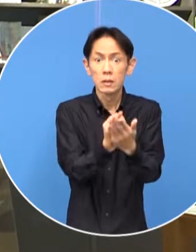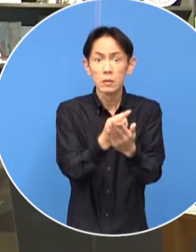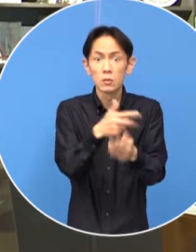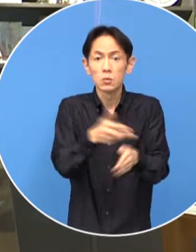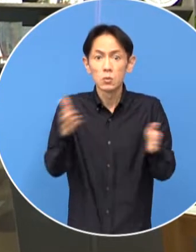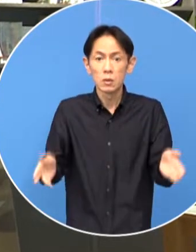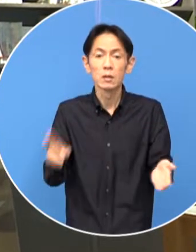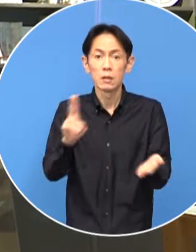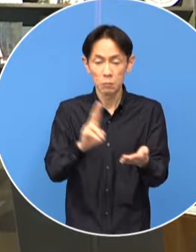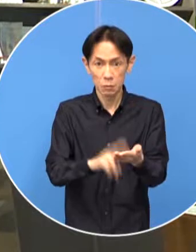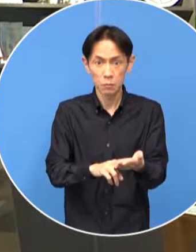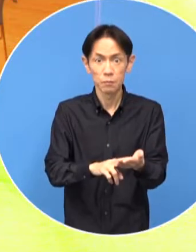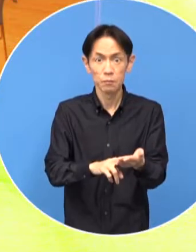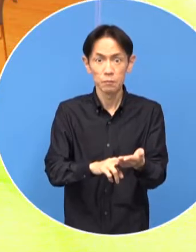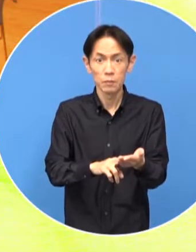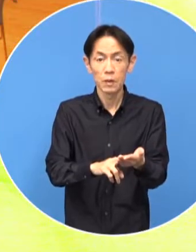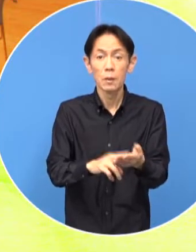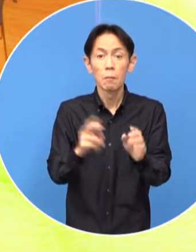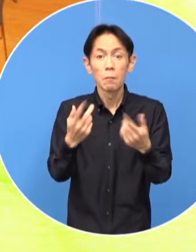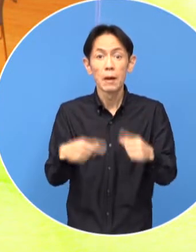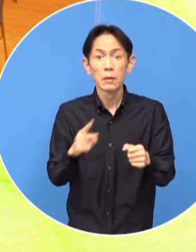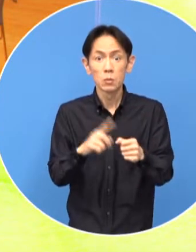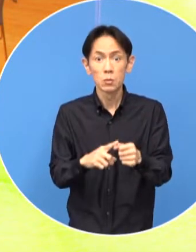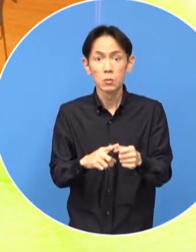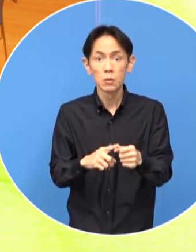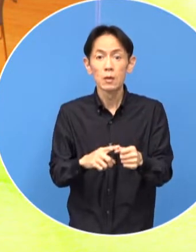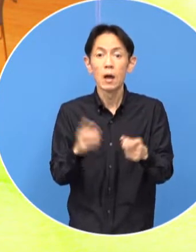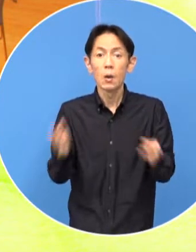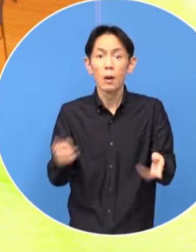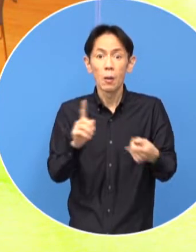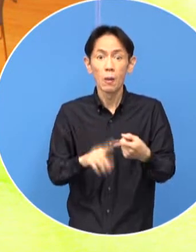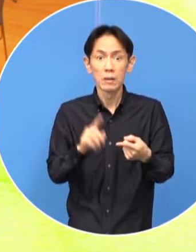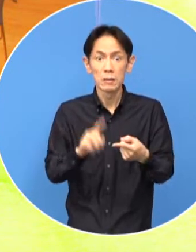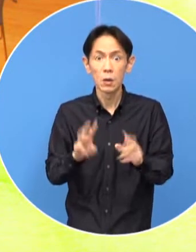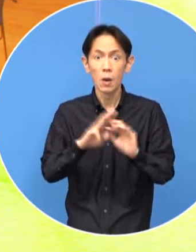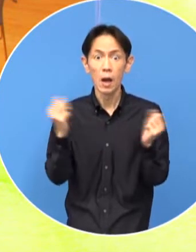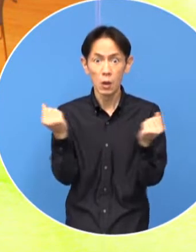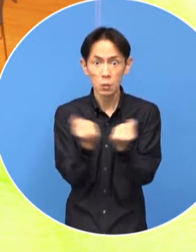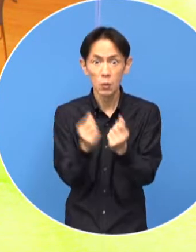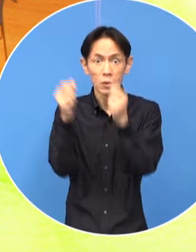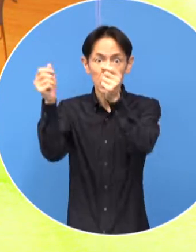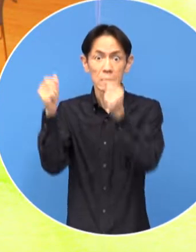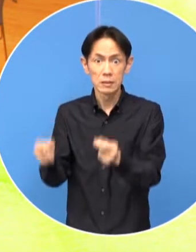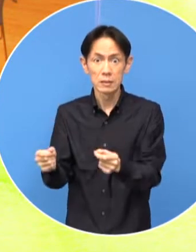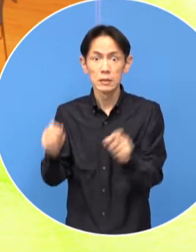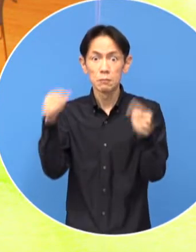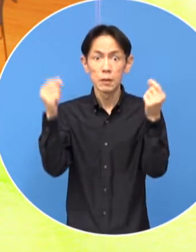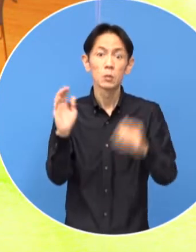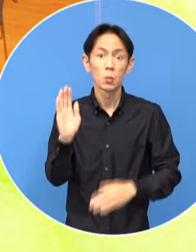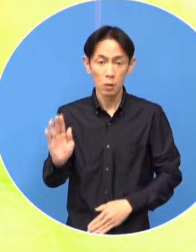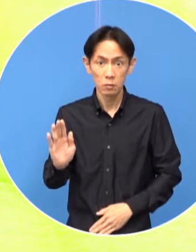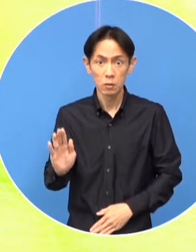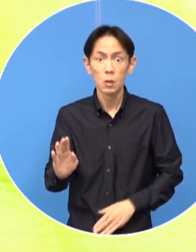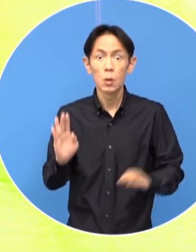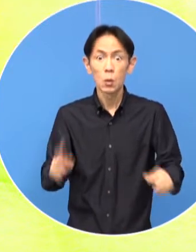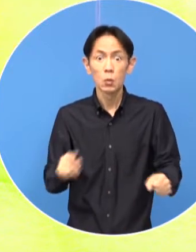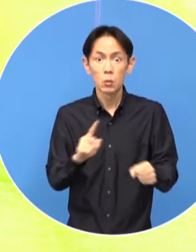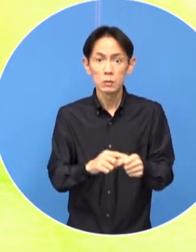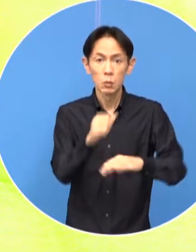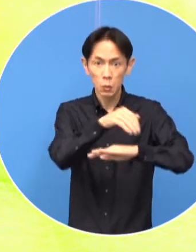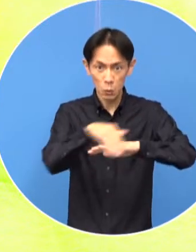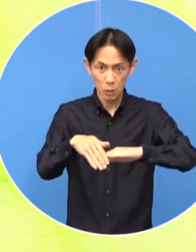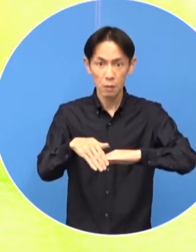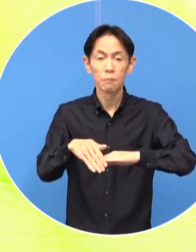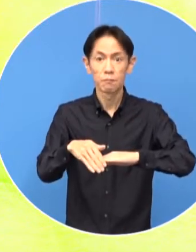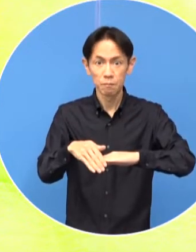参画週間と定めています。毎年この期間に合わせてワークショップや展示などのイベントを開催していて、今年も予定